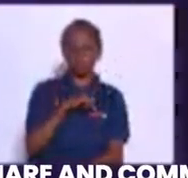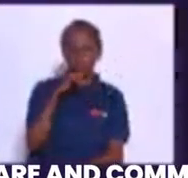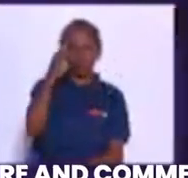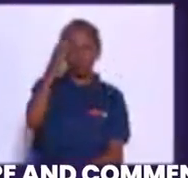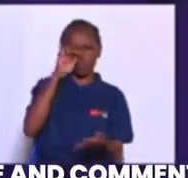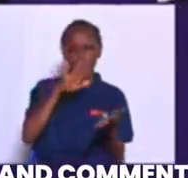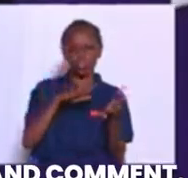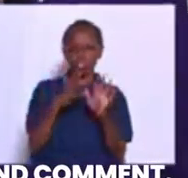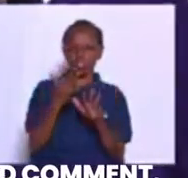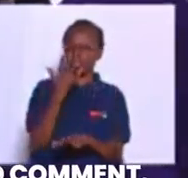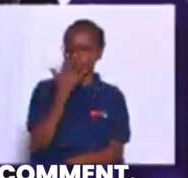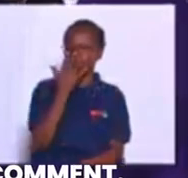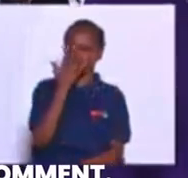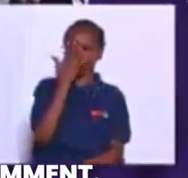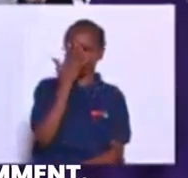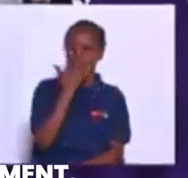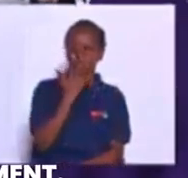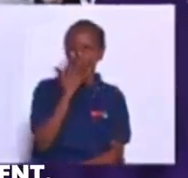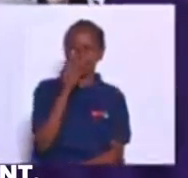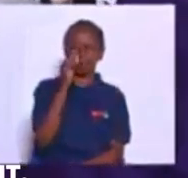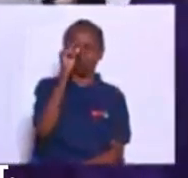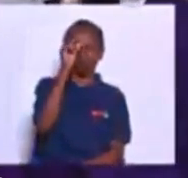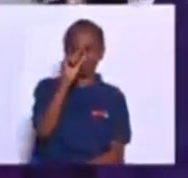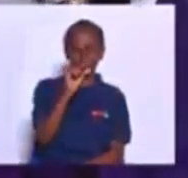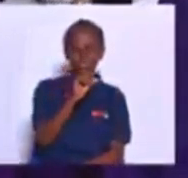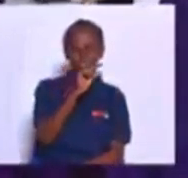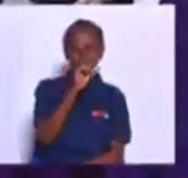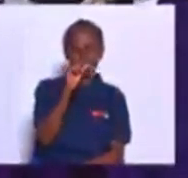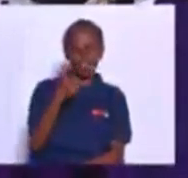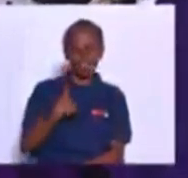Cha aibu cha Kalvari